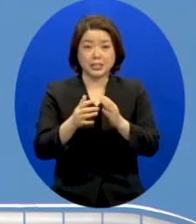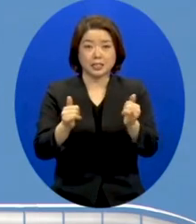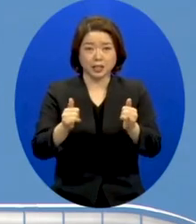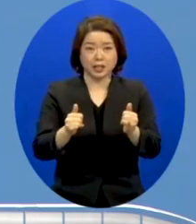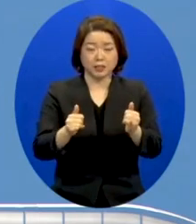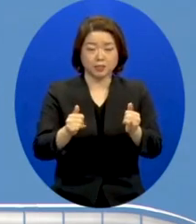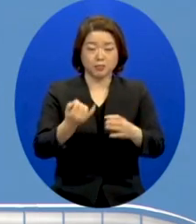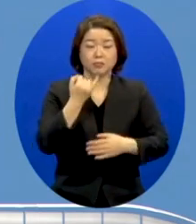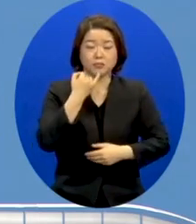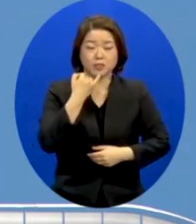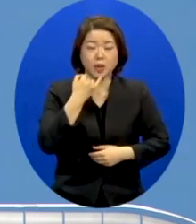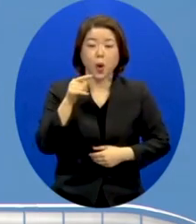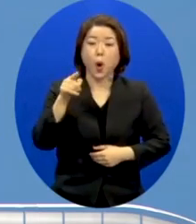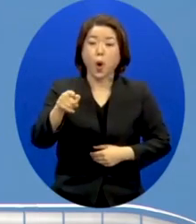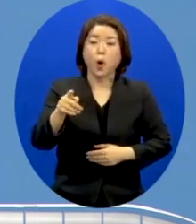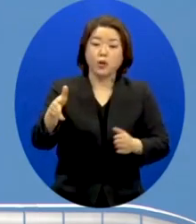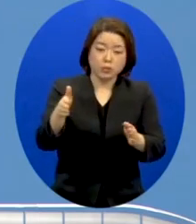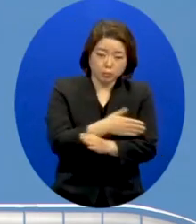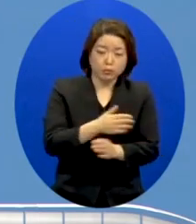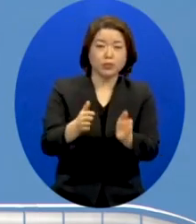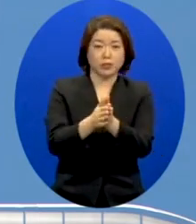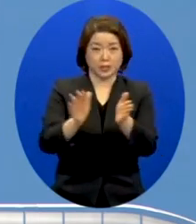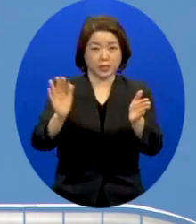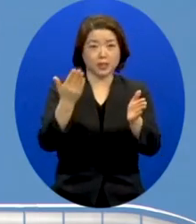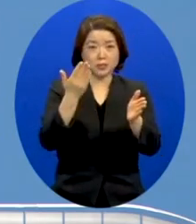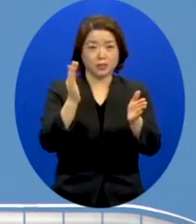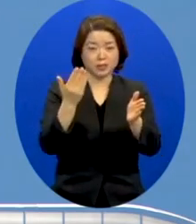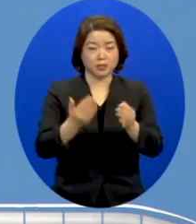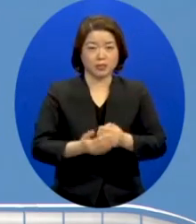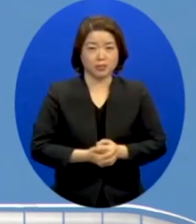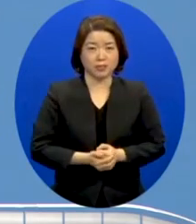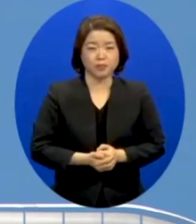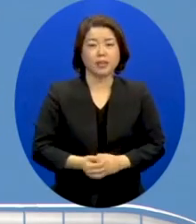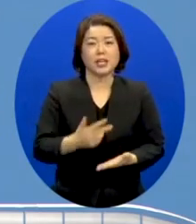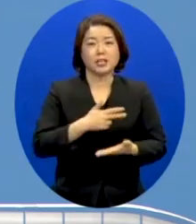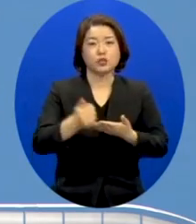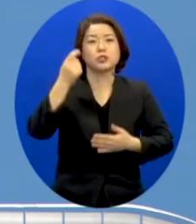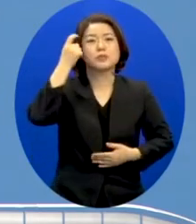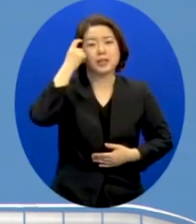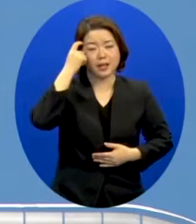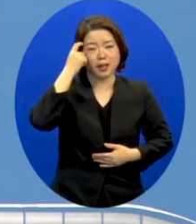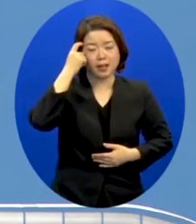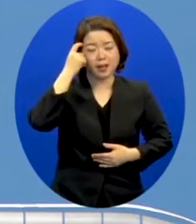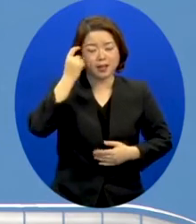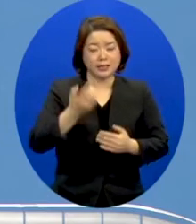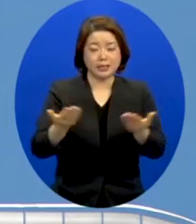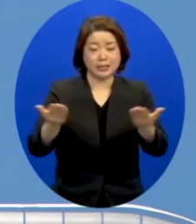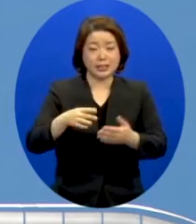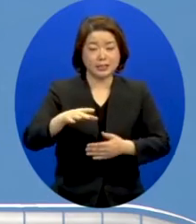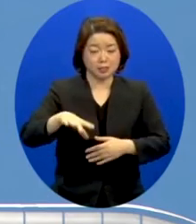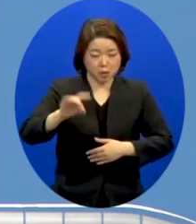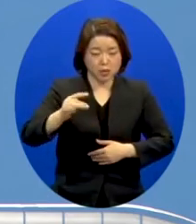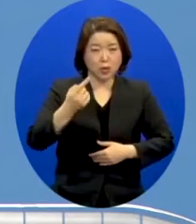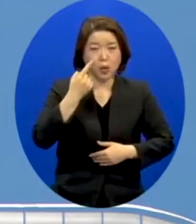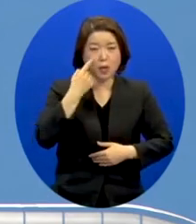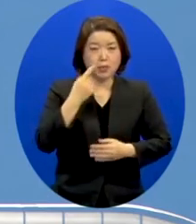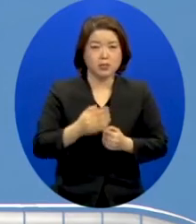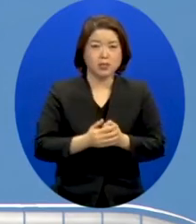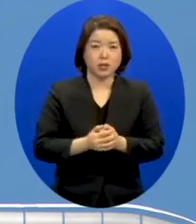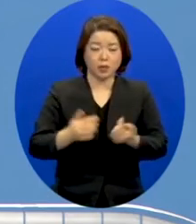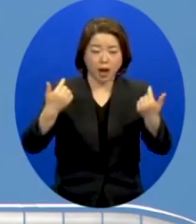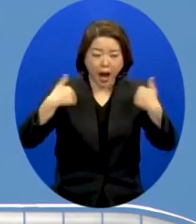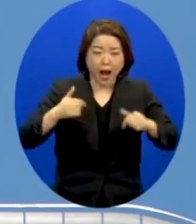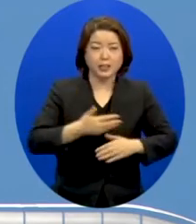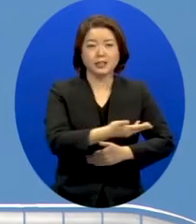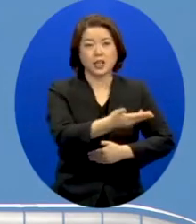처음부터 거기서부터 시작하는 거예요 주님을 생각하는 일부터 해보시기 바랍니다 항상 주님이